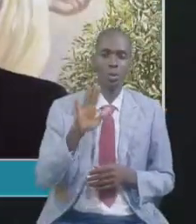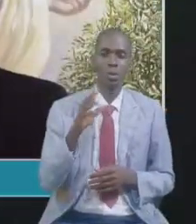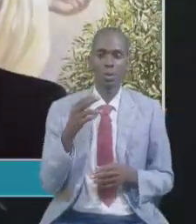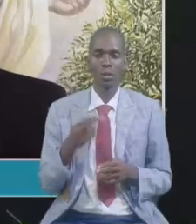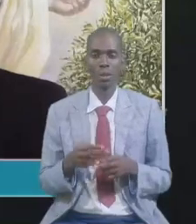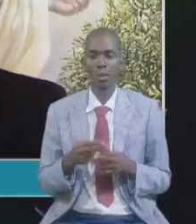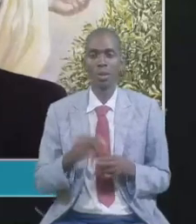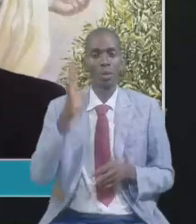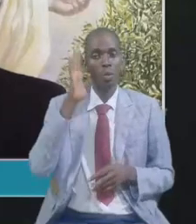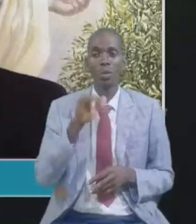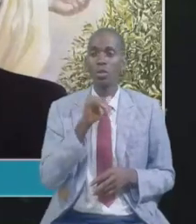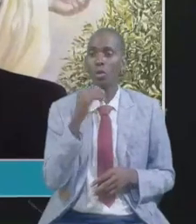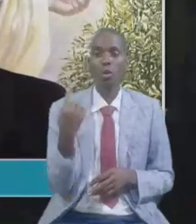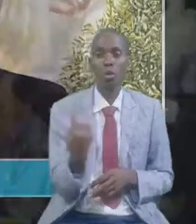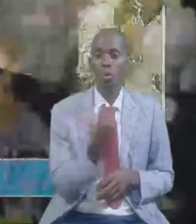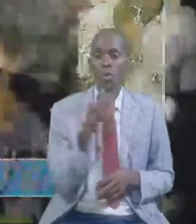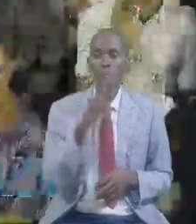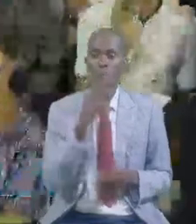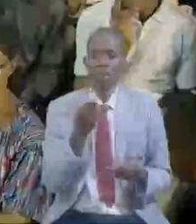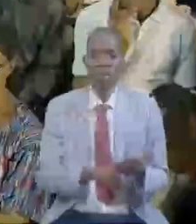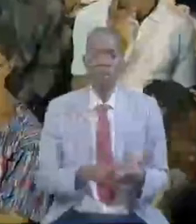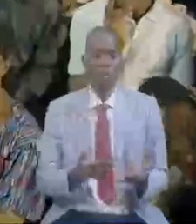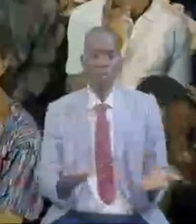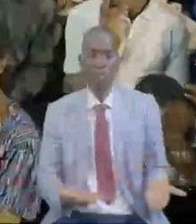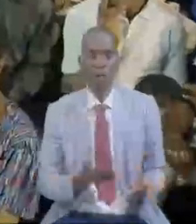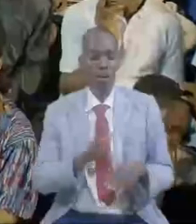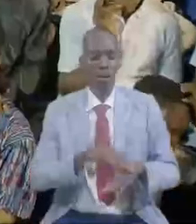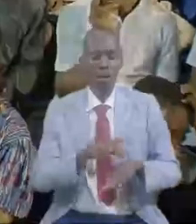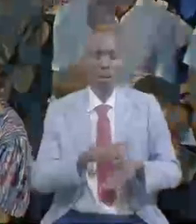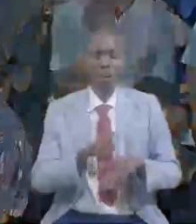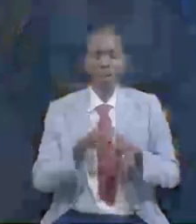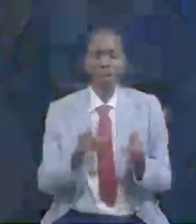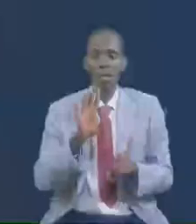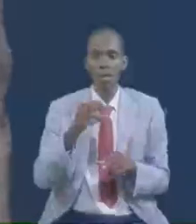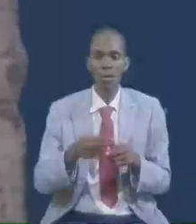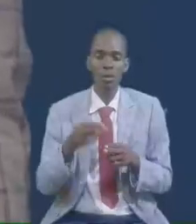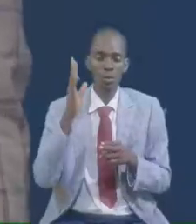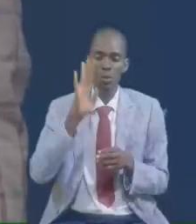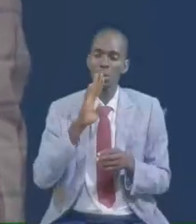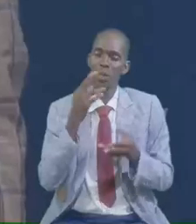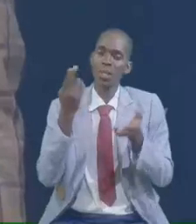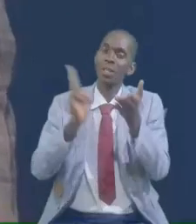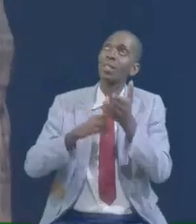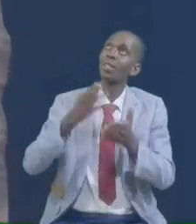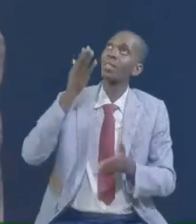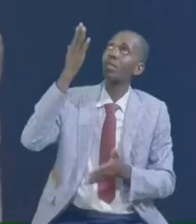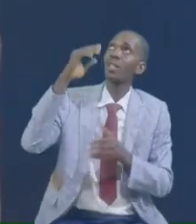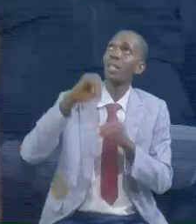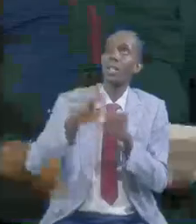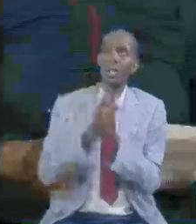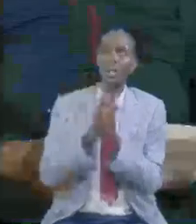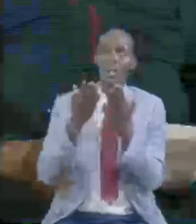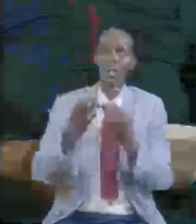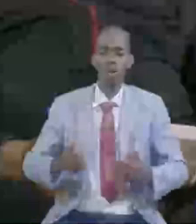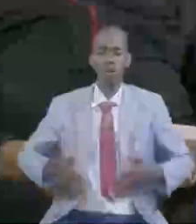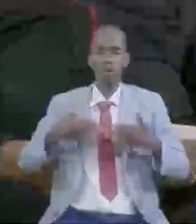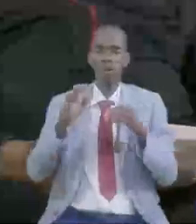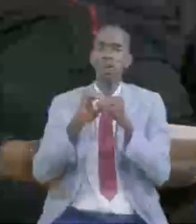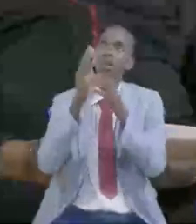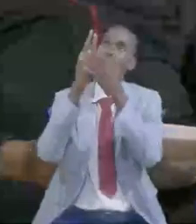non seulement sera écrit ici sur la terre, mais ton nom sera écrit dans le livre de vie au